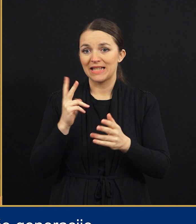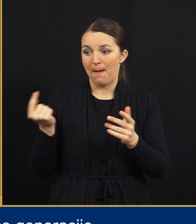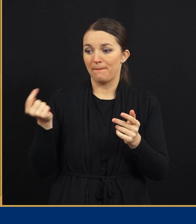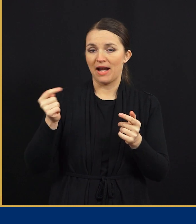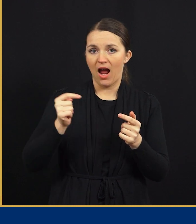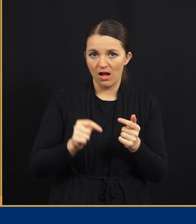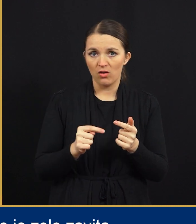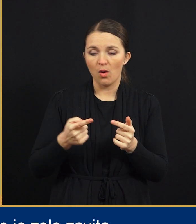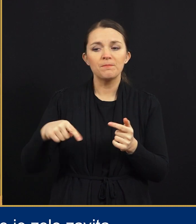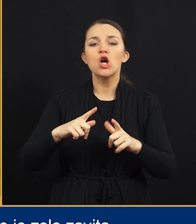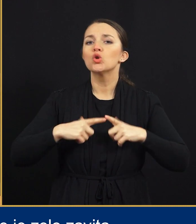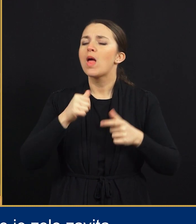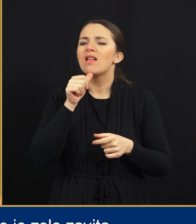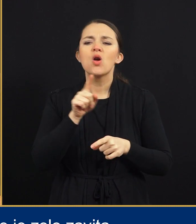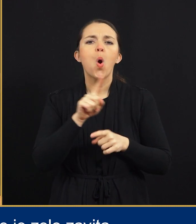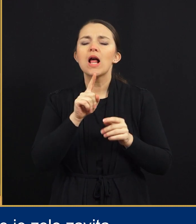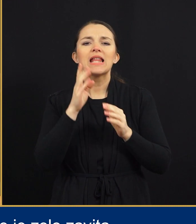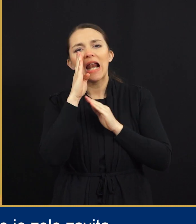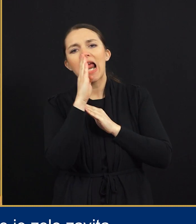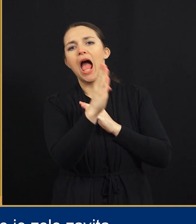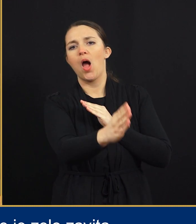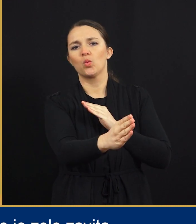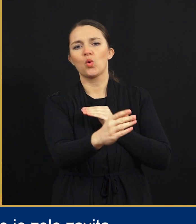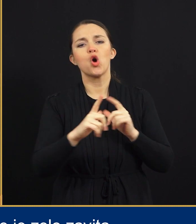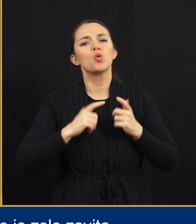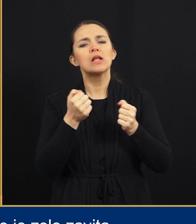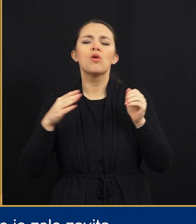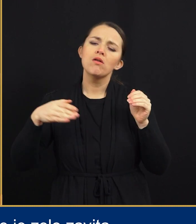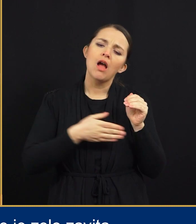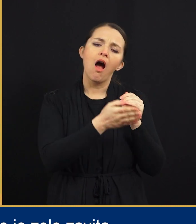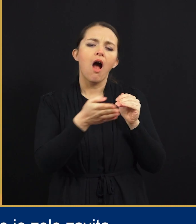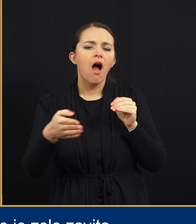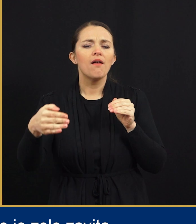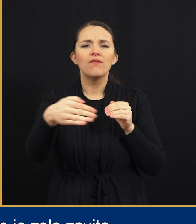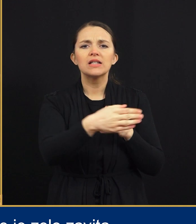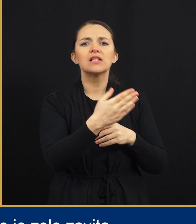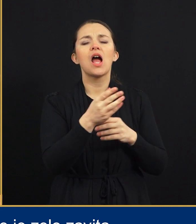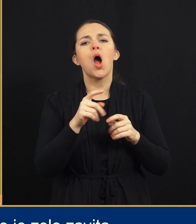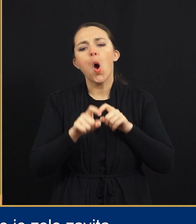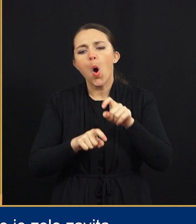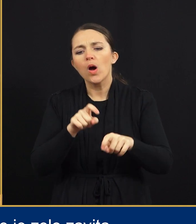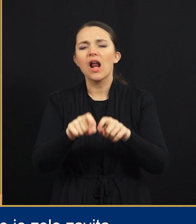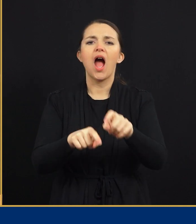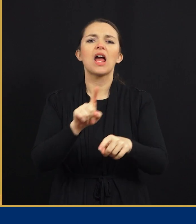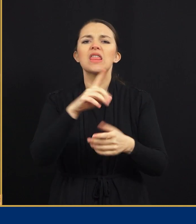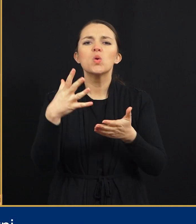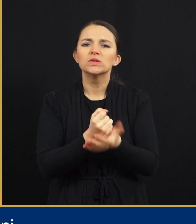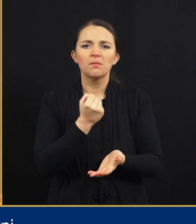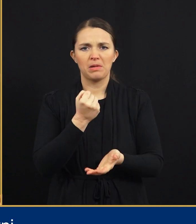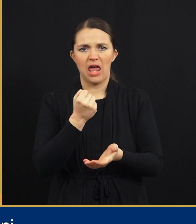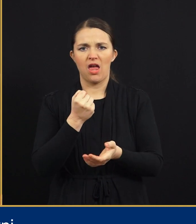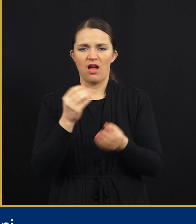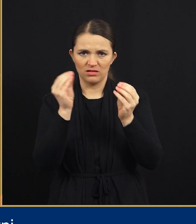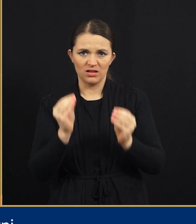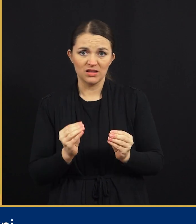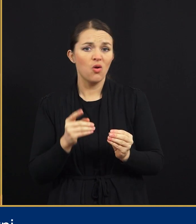mano, življenje ni nikoli ravna pot. Življenje je zelo zavita pot in sestavljena je iz korakov neuspehov. Ti neuspehi